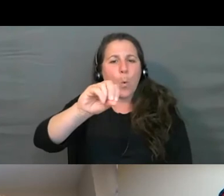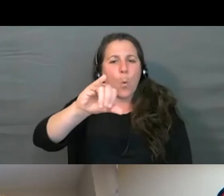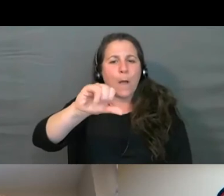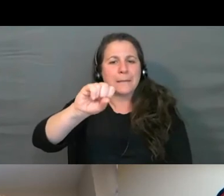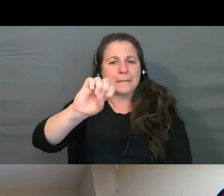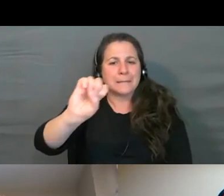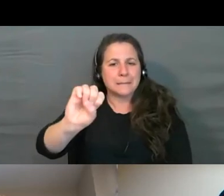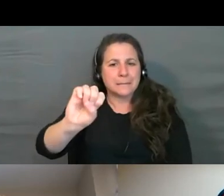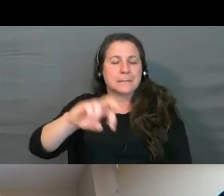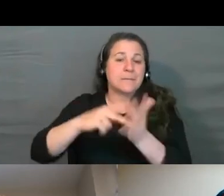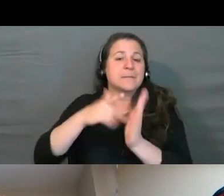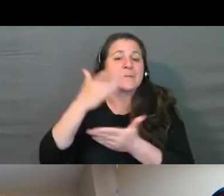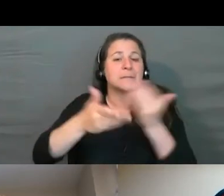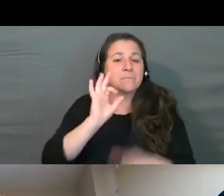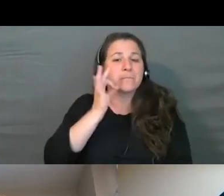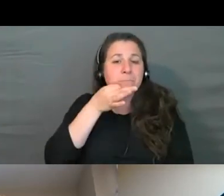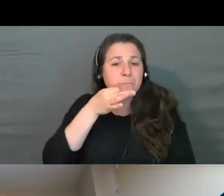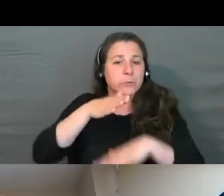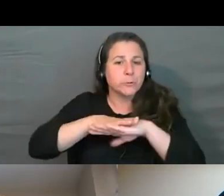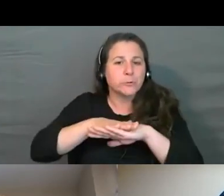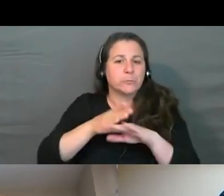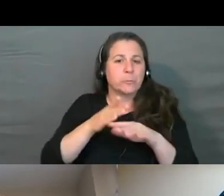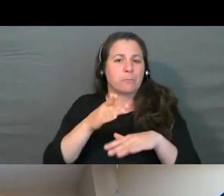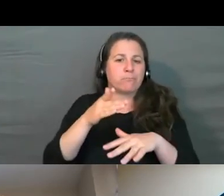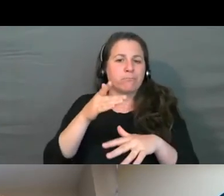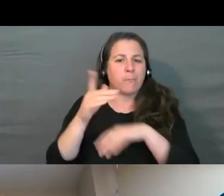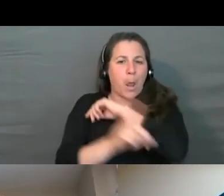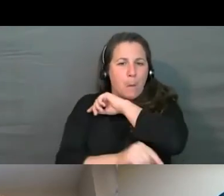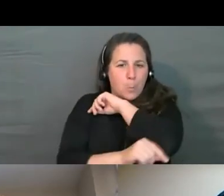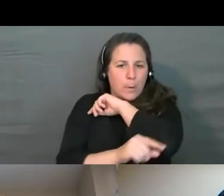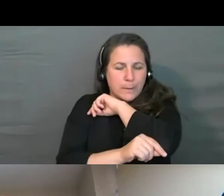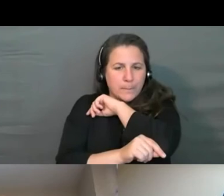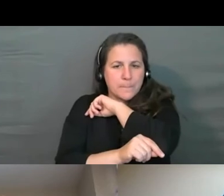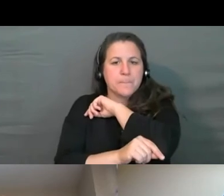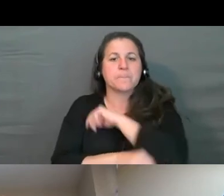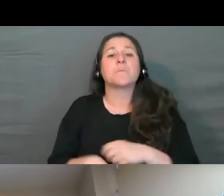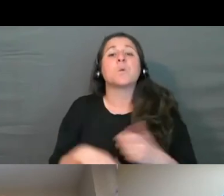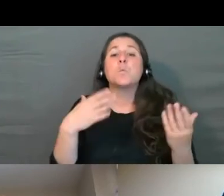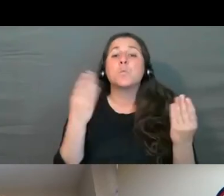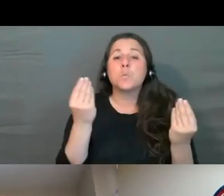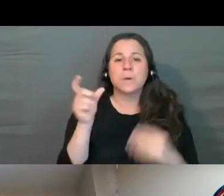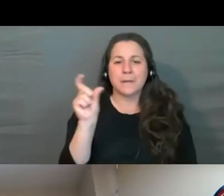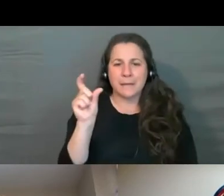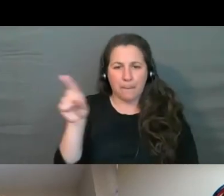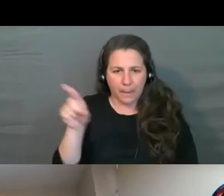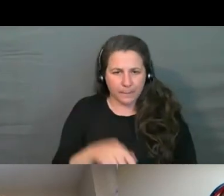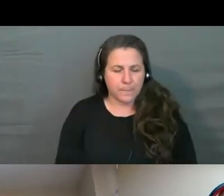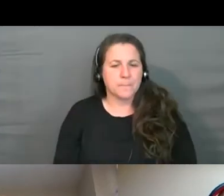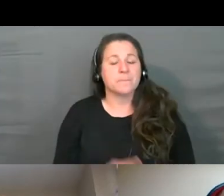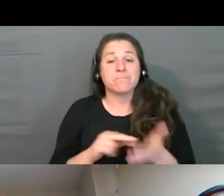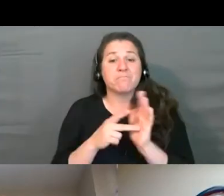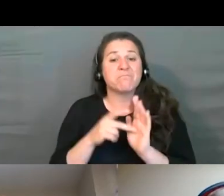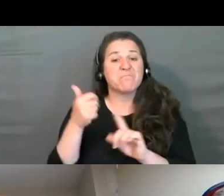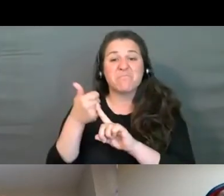personnes handicapées, SSMOPH, situé à Québec et qui accompagne tant les personnes en situation